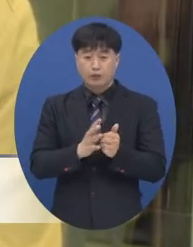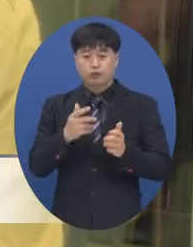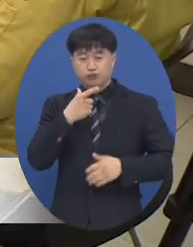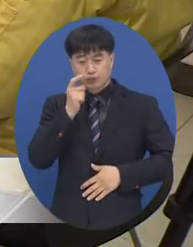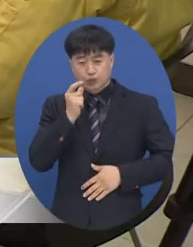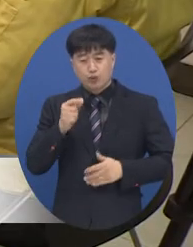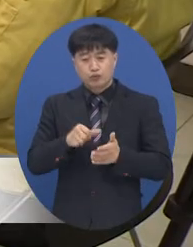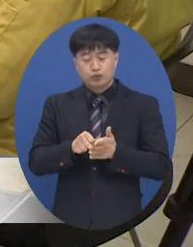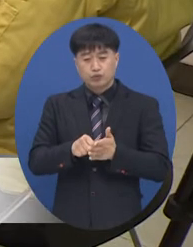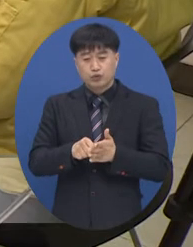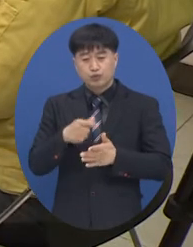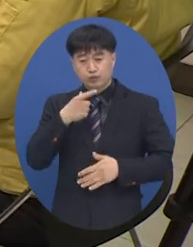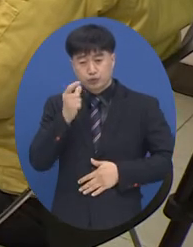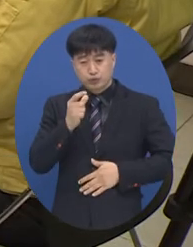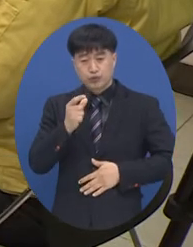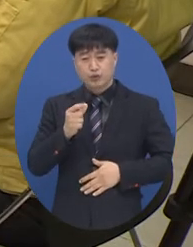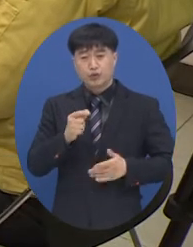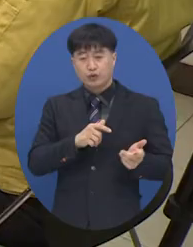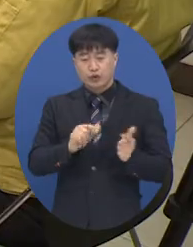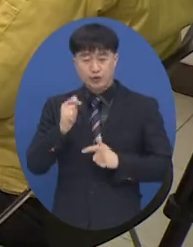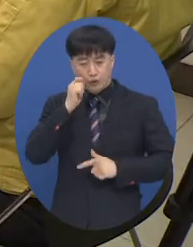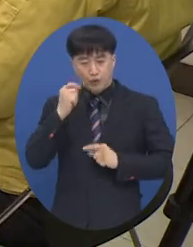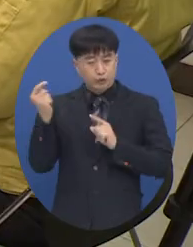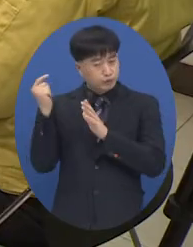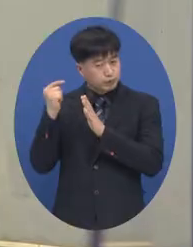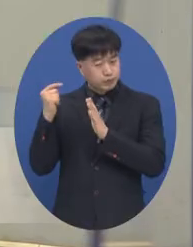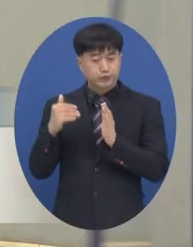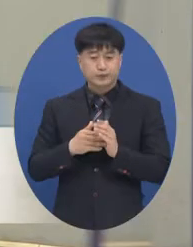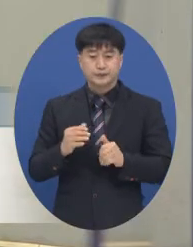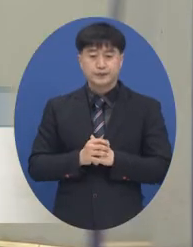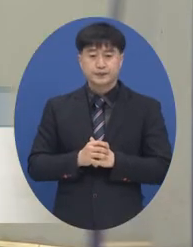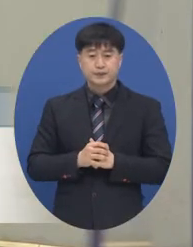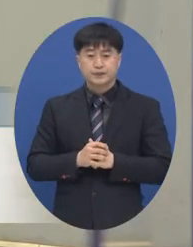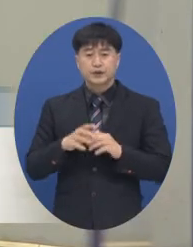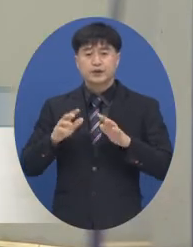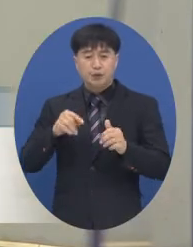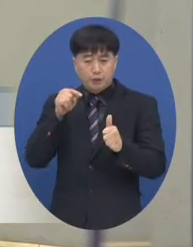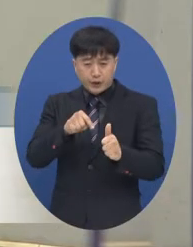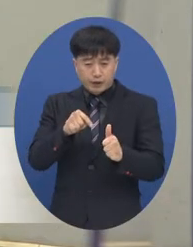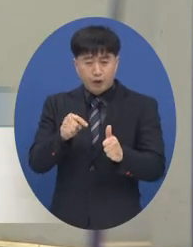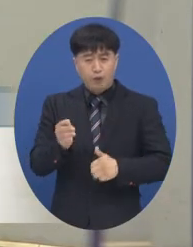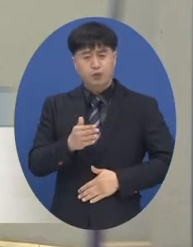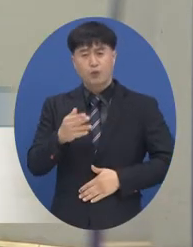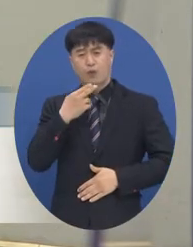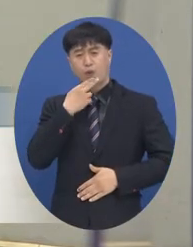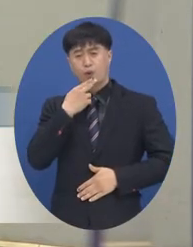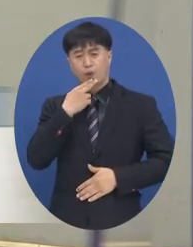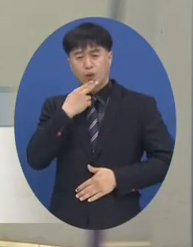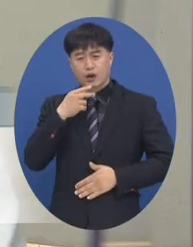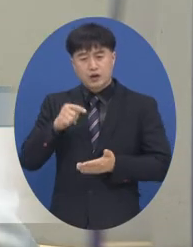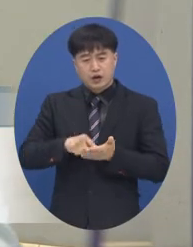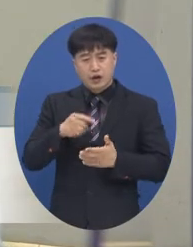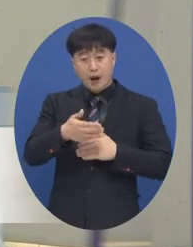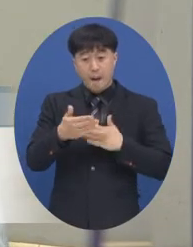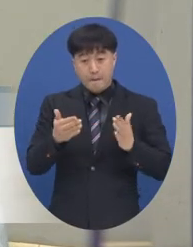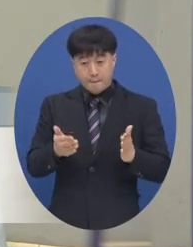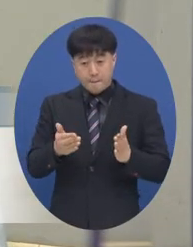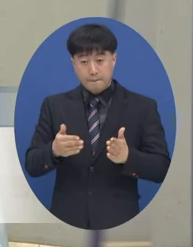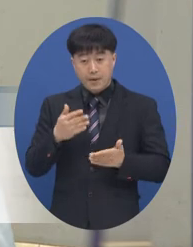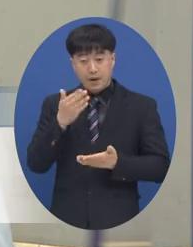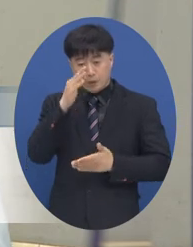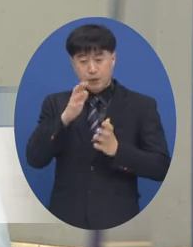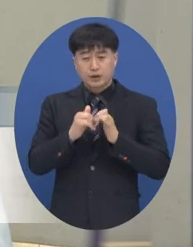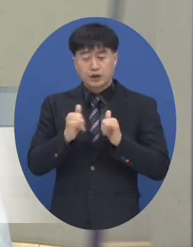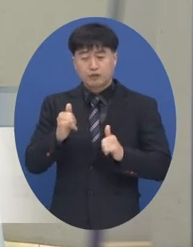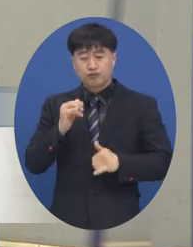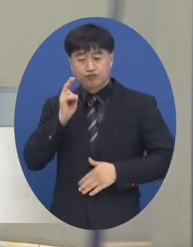등 현장 애로사항들을 듣는 시간을 가졌습니다. 확진자가 비는 시간이 없을 정도로 응급실에 있는